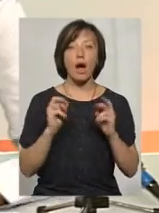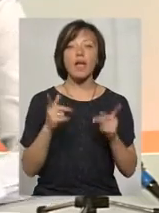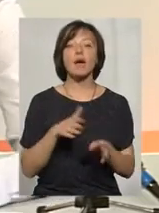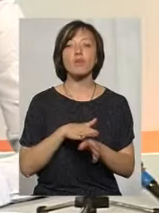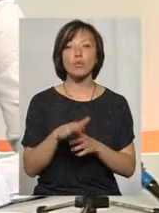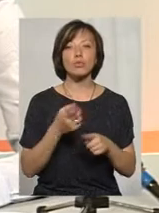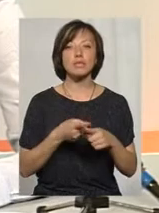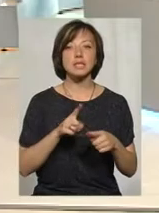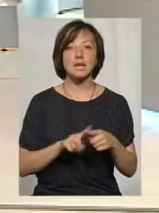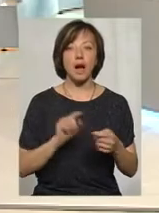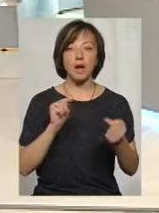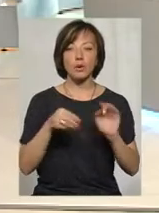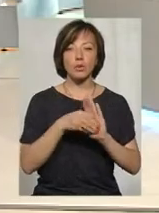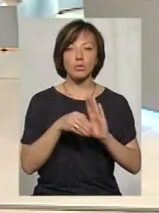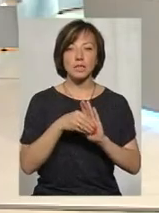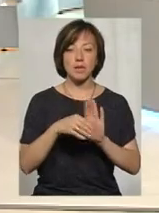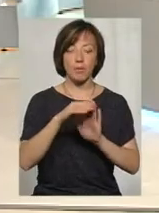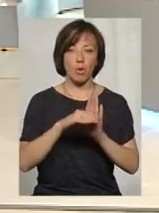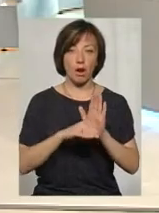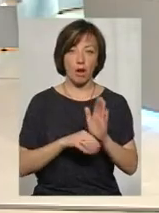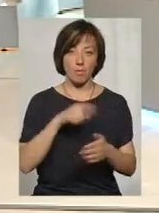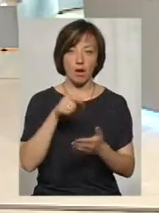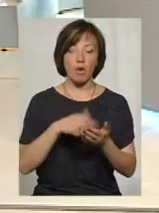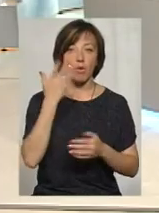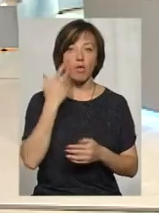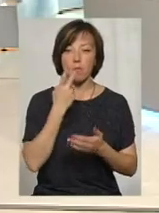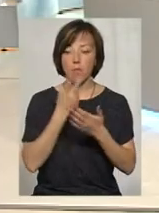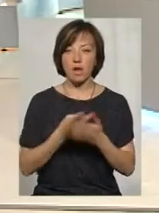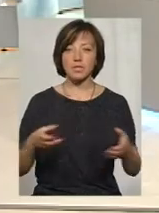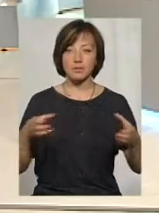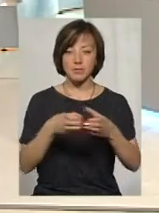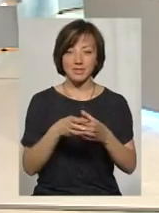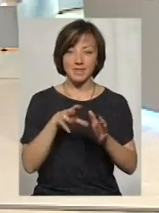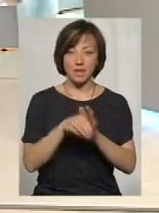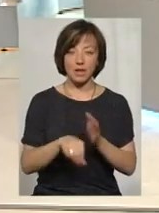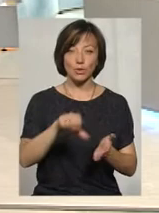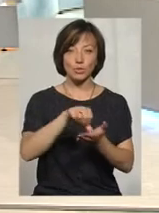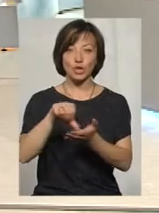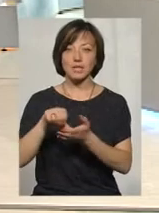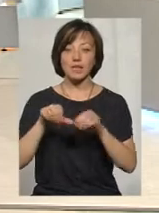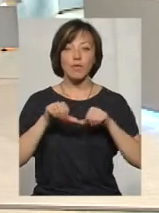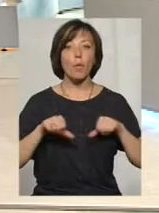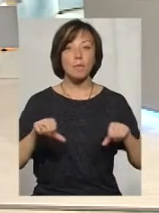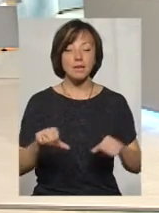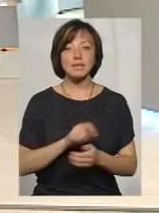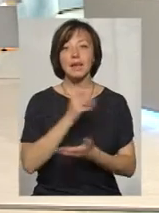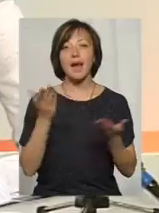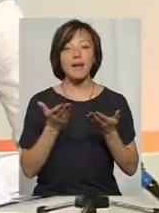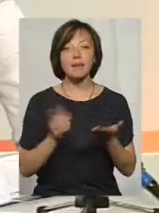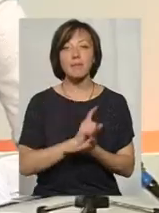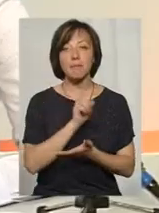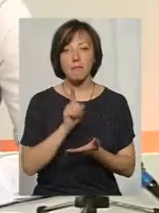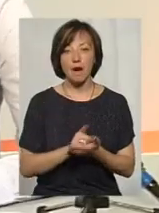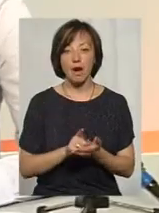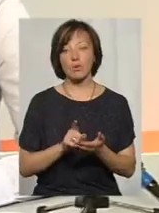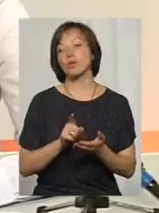виконується оця антикорупційна програма? Коли ми побачимо склад от тих учасників комісії, які мають